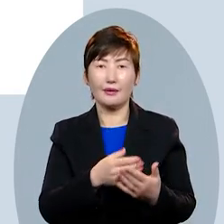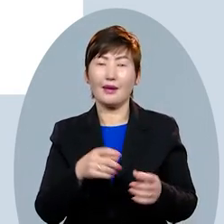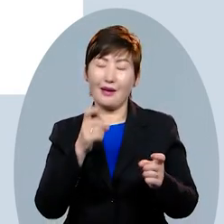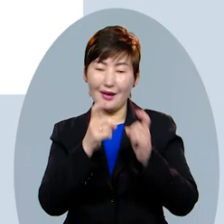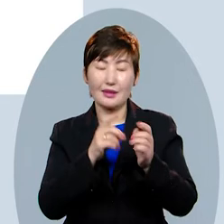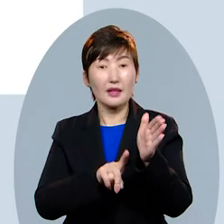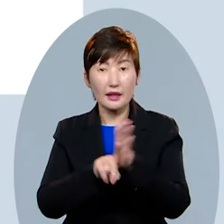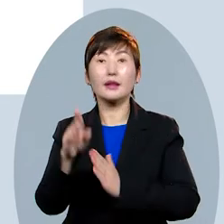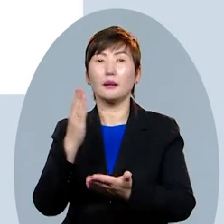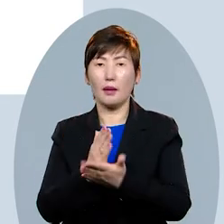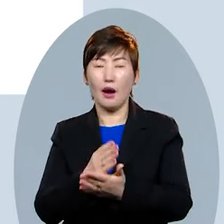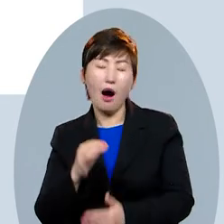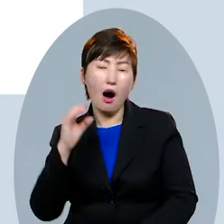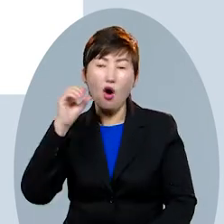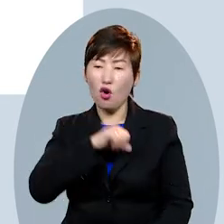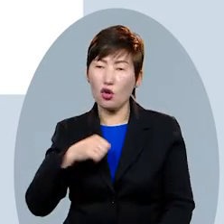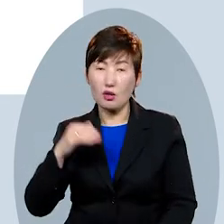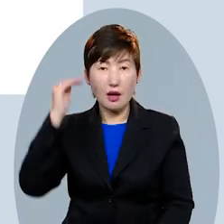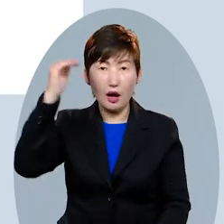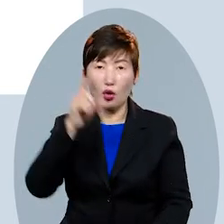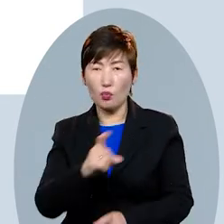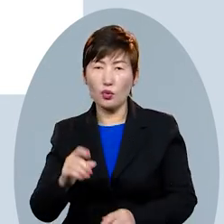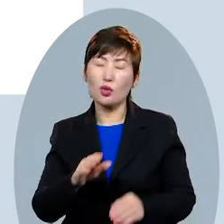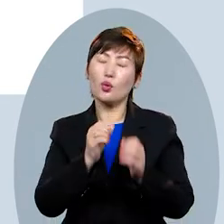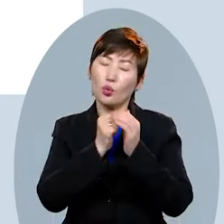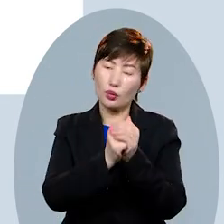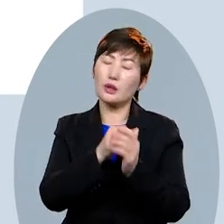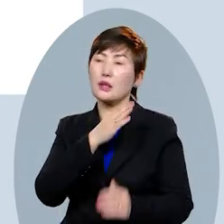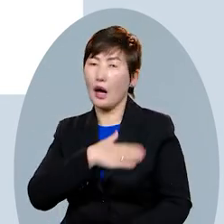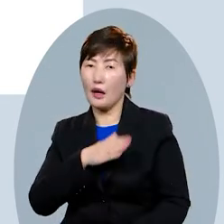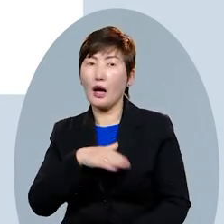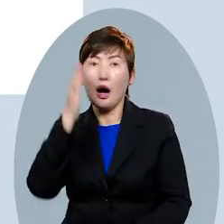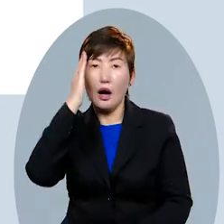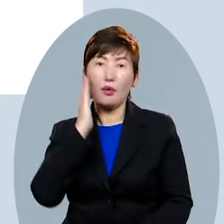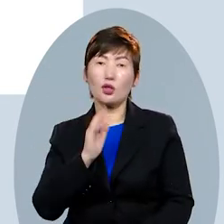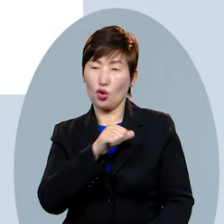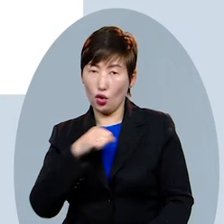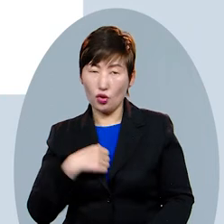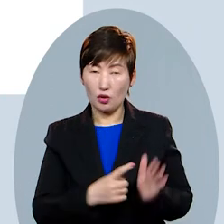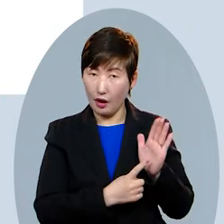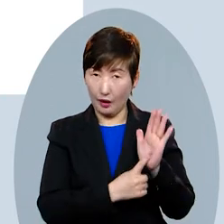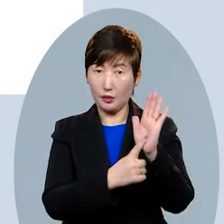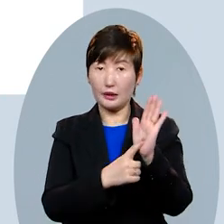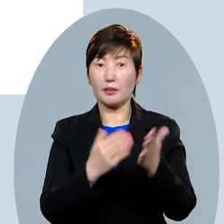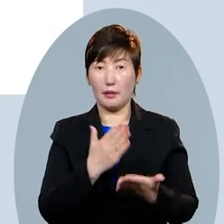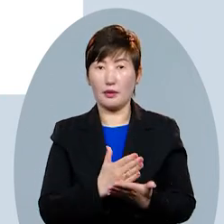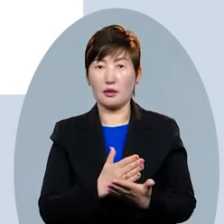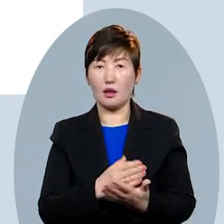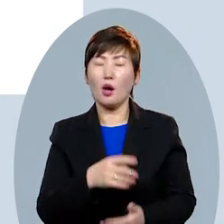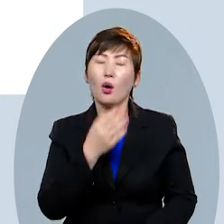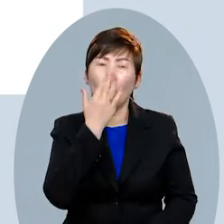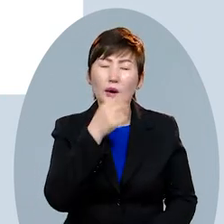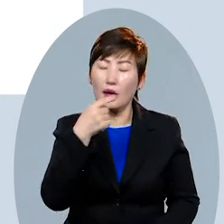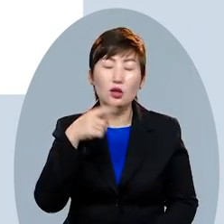байдаг. Тиймээс өөрөөсөө ахмад насныгаа хүндэлж хайрлахыг эцэг эхчүүд мөн өөрсдөө үлгэрлэн үзүүлдэг. За хүнд